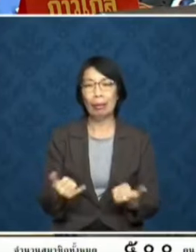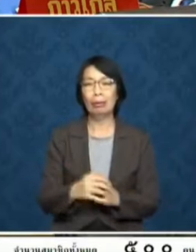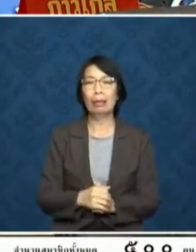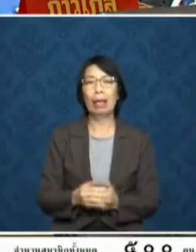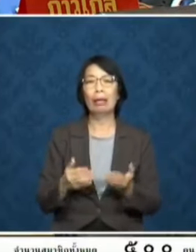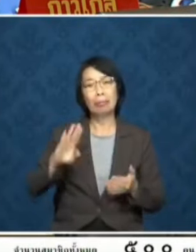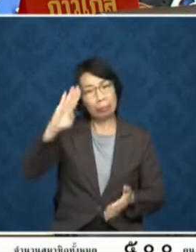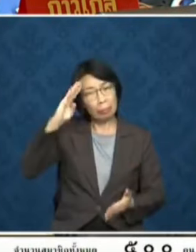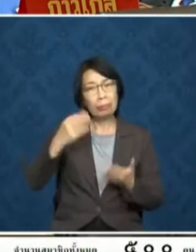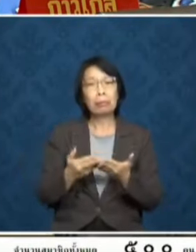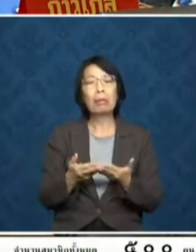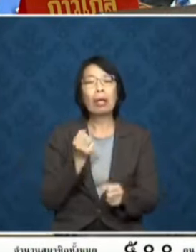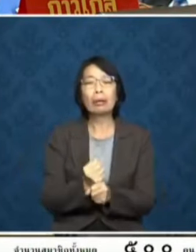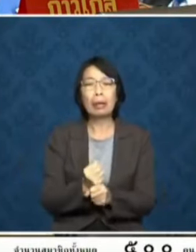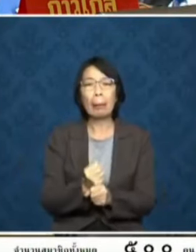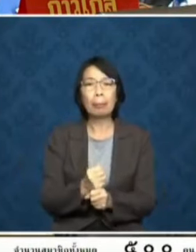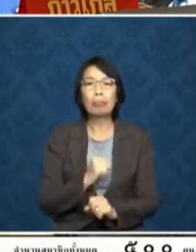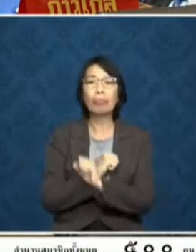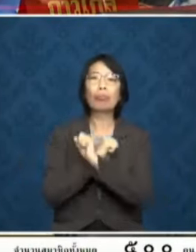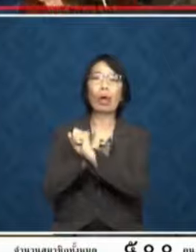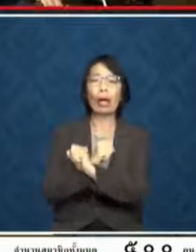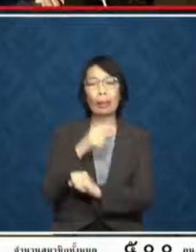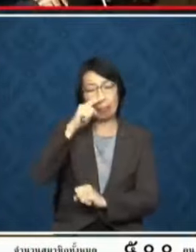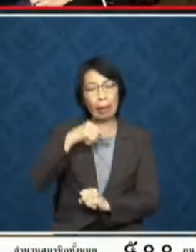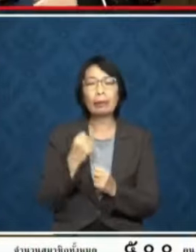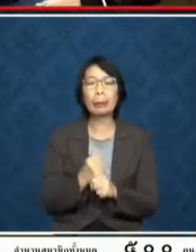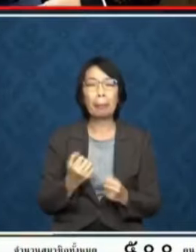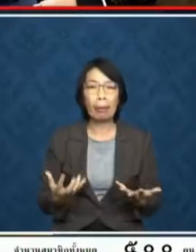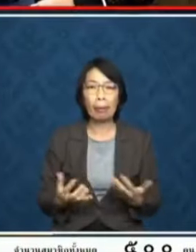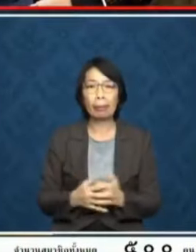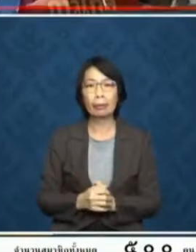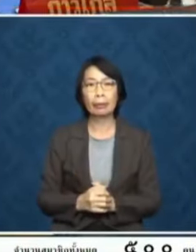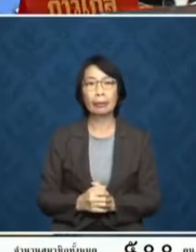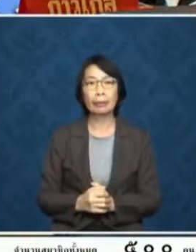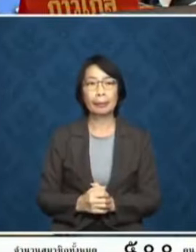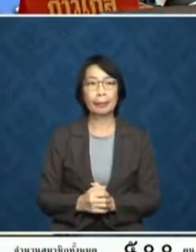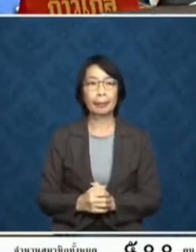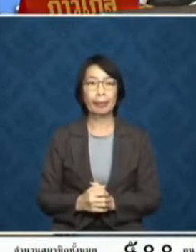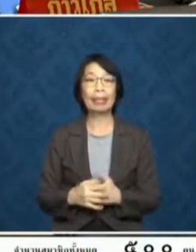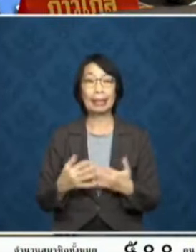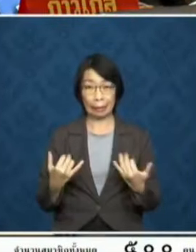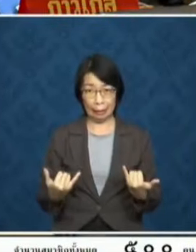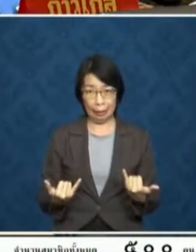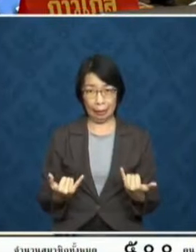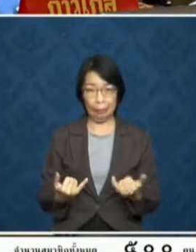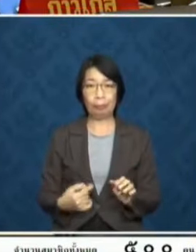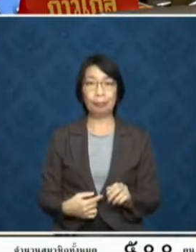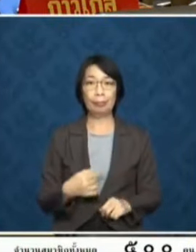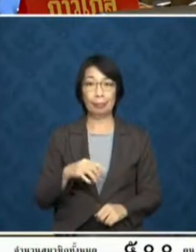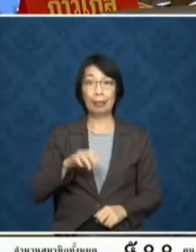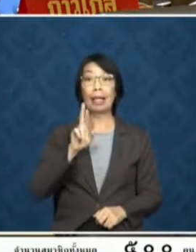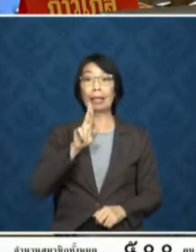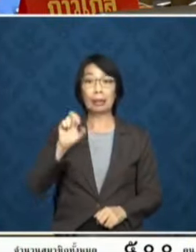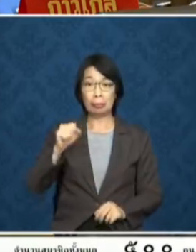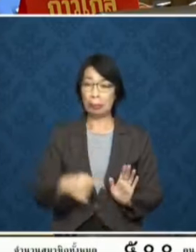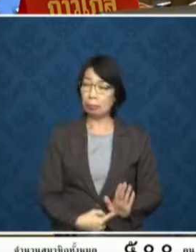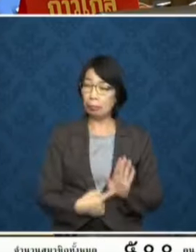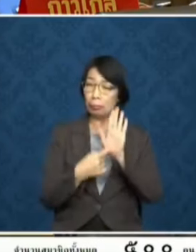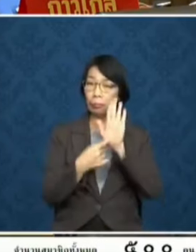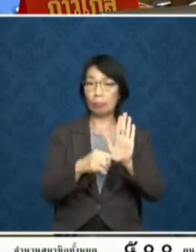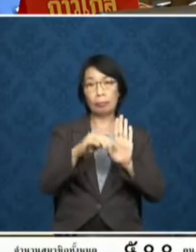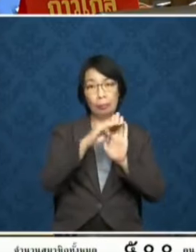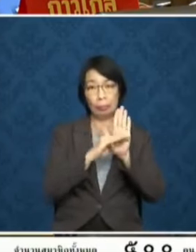ปเตรียมพร้อมในการที่จะป้องกันประเทศได้ท่านประธานคะข้อเสนอของสภาที่มีต่อกองทัพมาตลอด